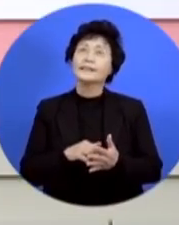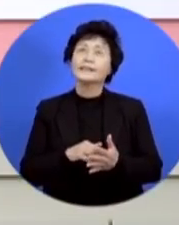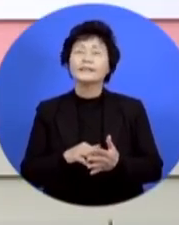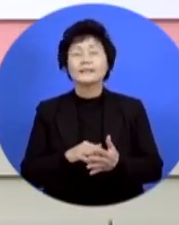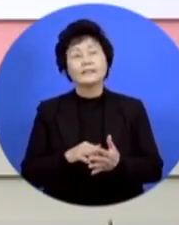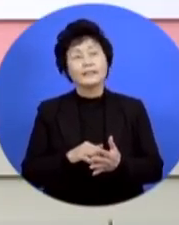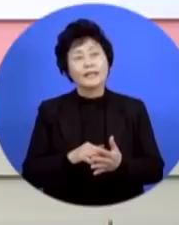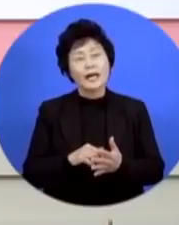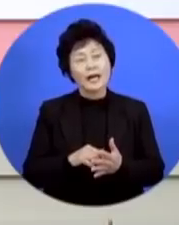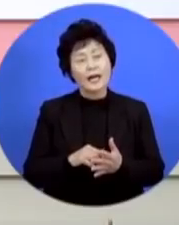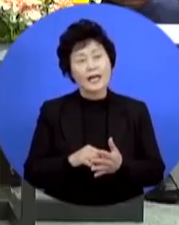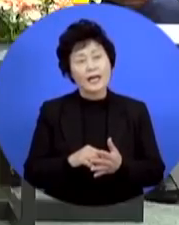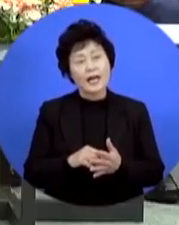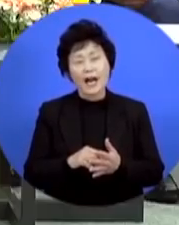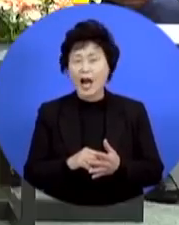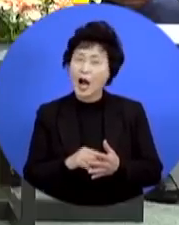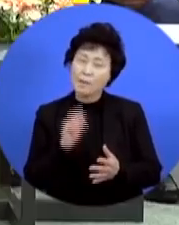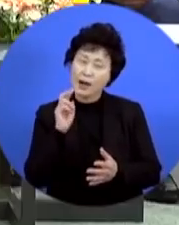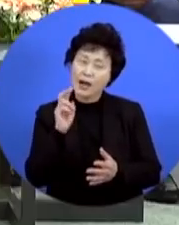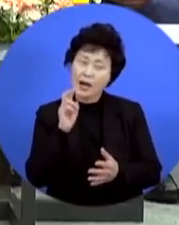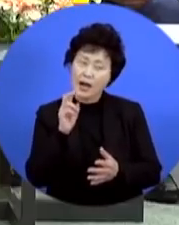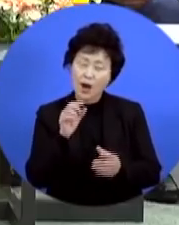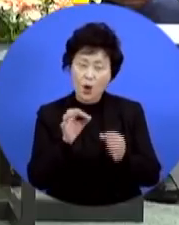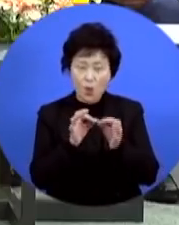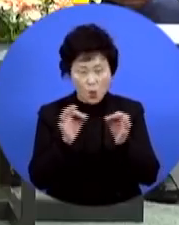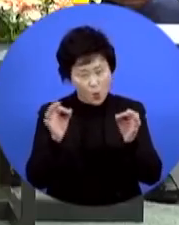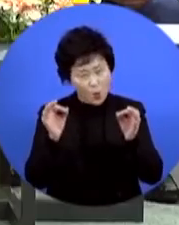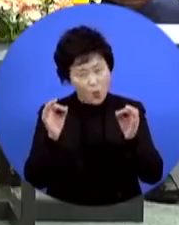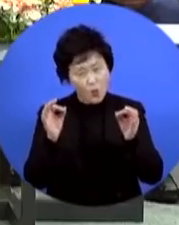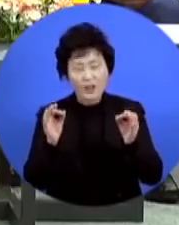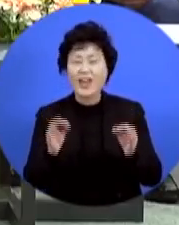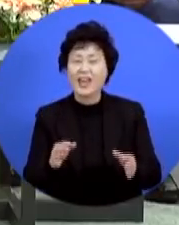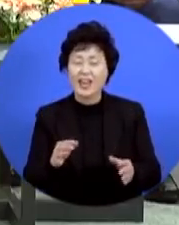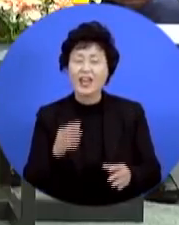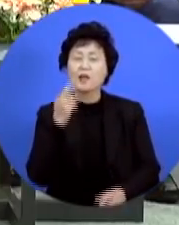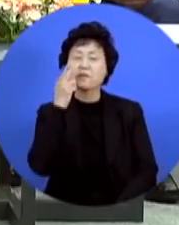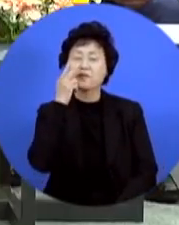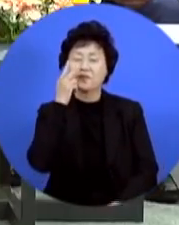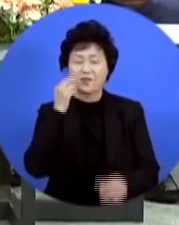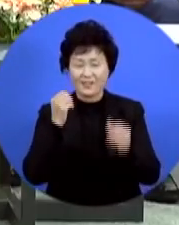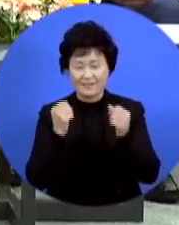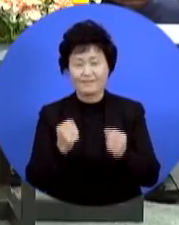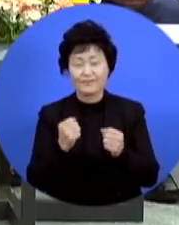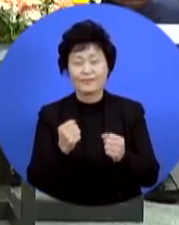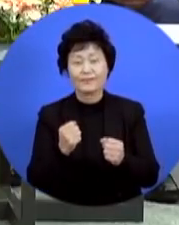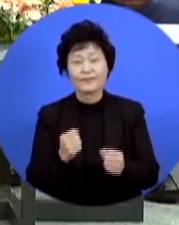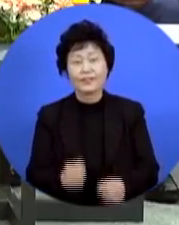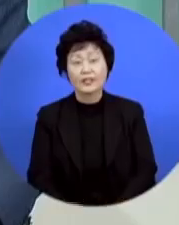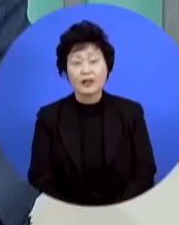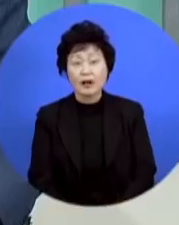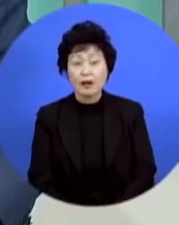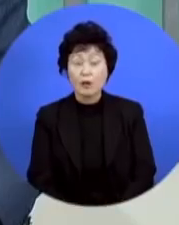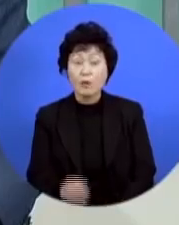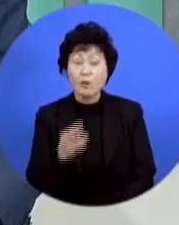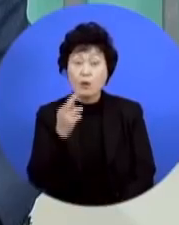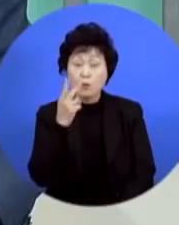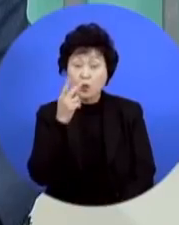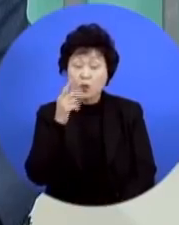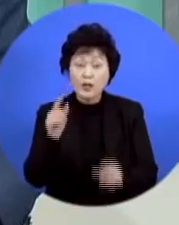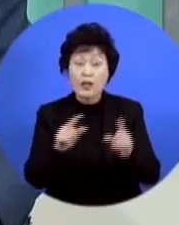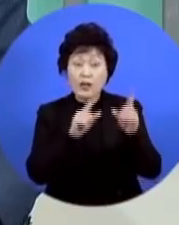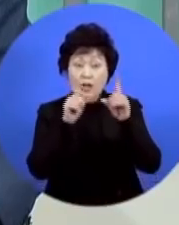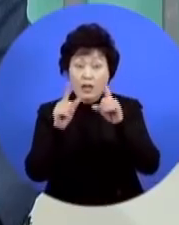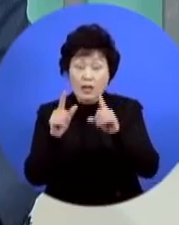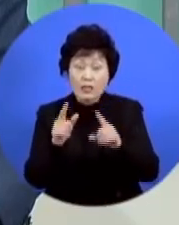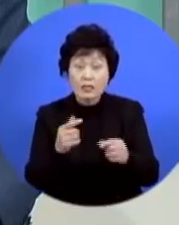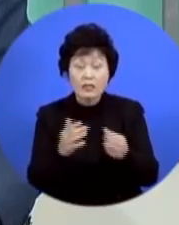오래. 예, 그렇죠. 예. 몇십 년을 생활하시면 몇십 년은 아니고. 예. 네. 그러면은 사실은 이 언어가 사실은